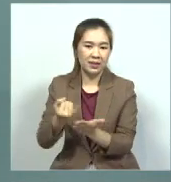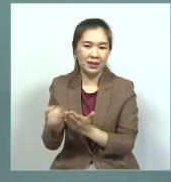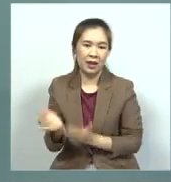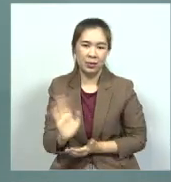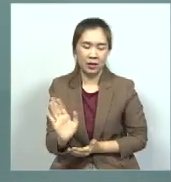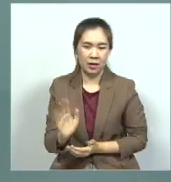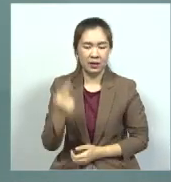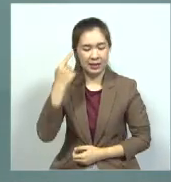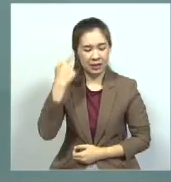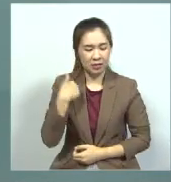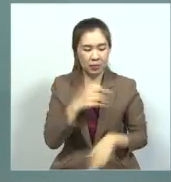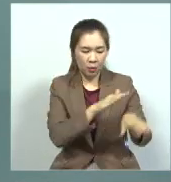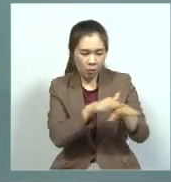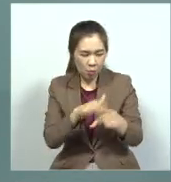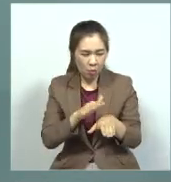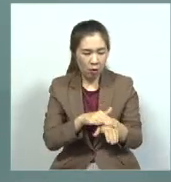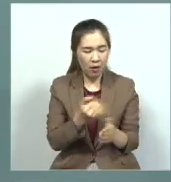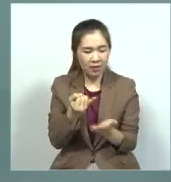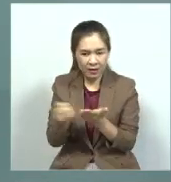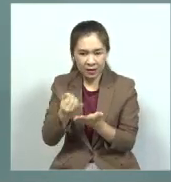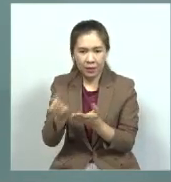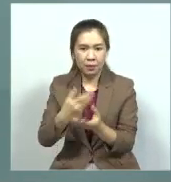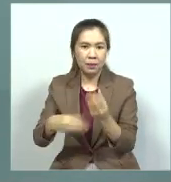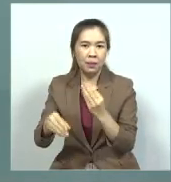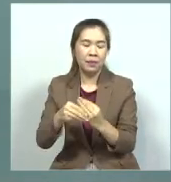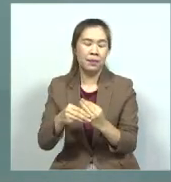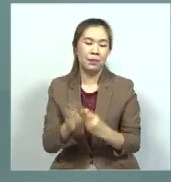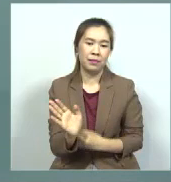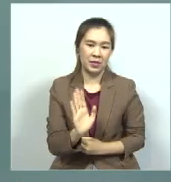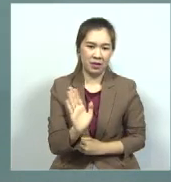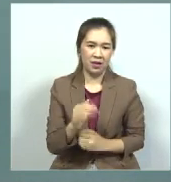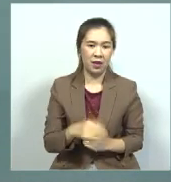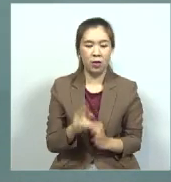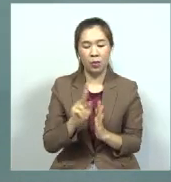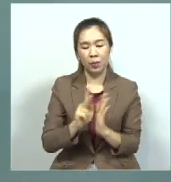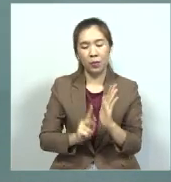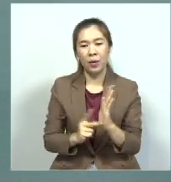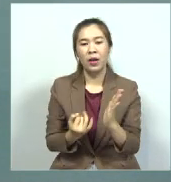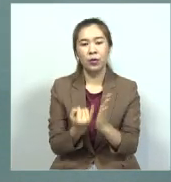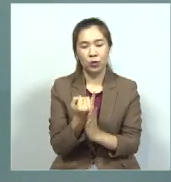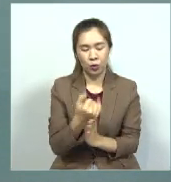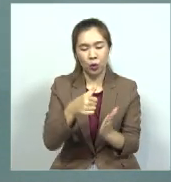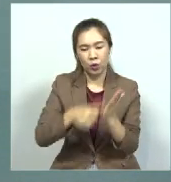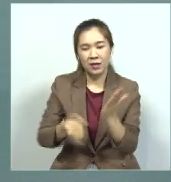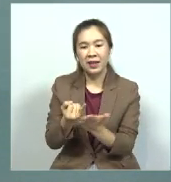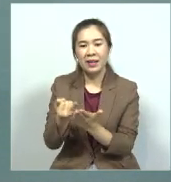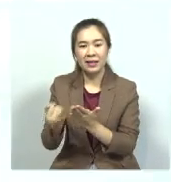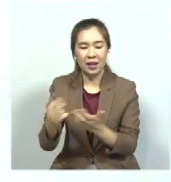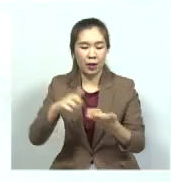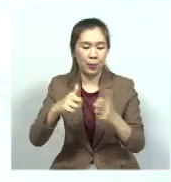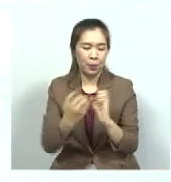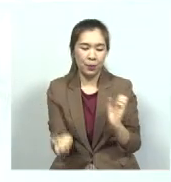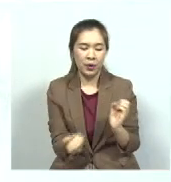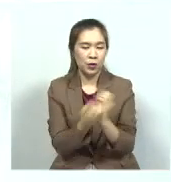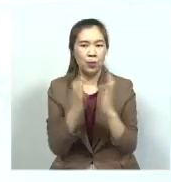นะคะว่ากรมเนี่ยจะไปไล่บี้หากผู้เสียภาษีเสียภาษีอย่างถูกต้องอยู่แล้วรับประกันได้ว่าไม่มีผล